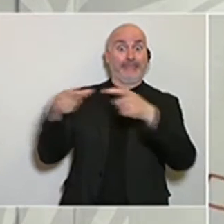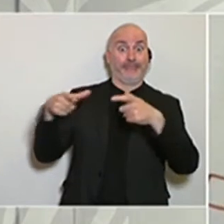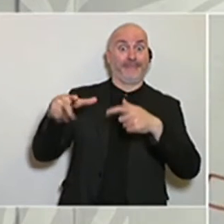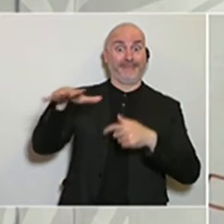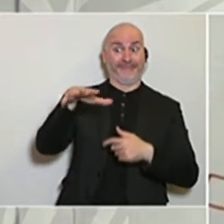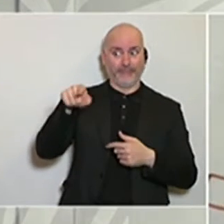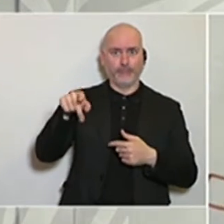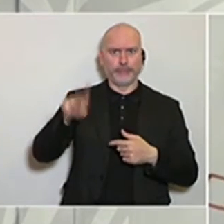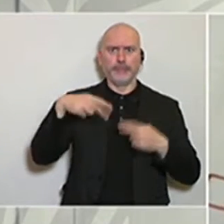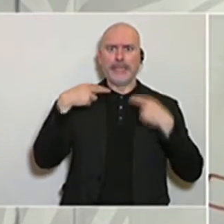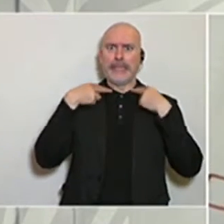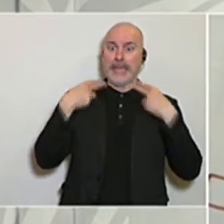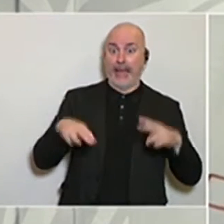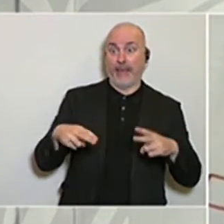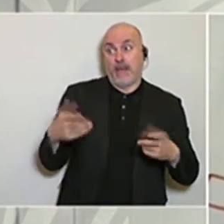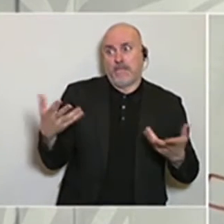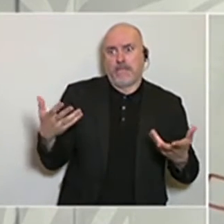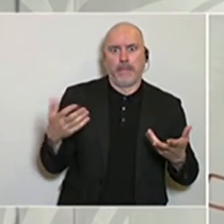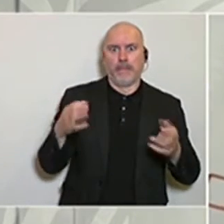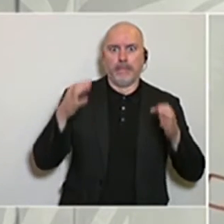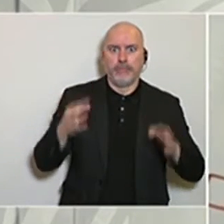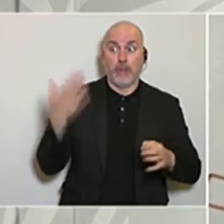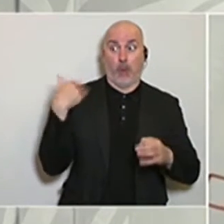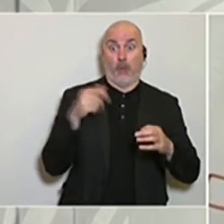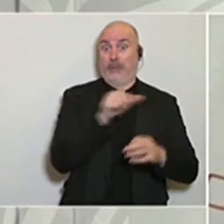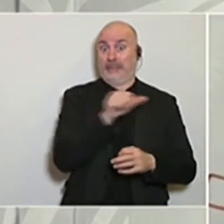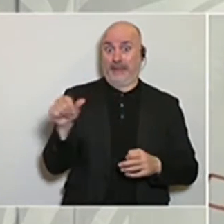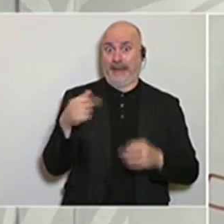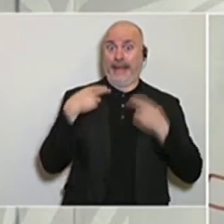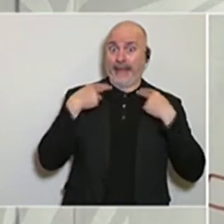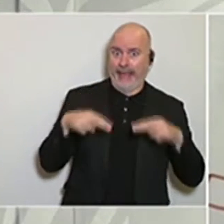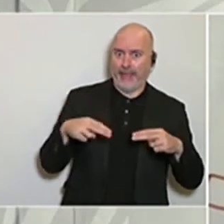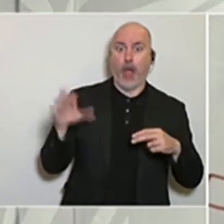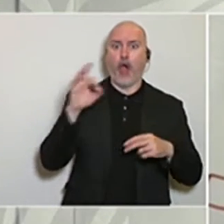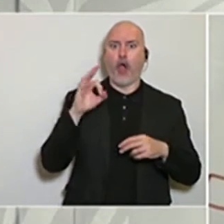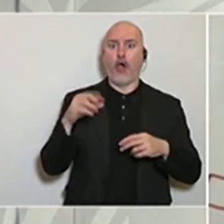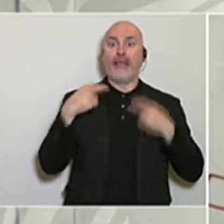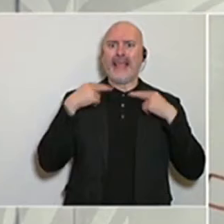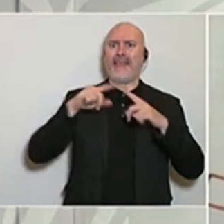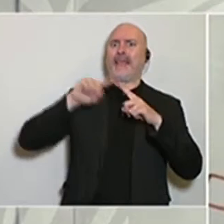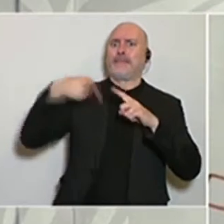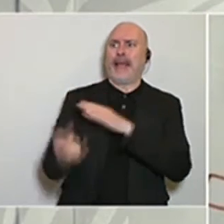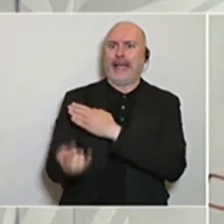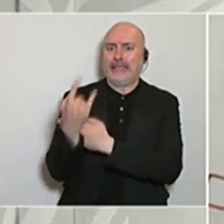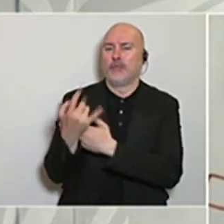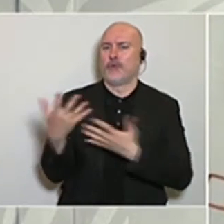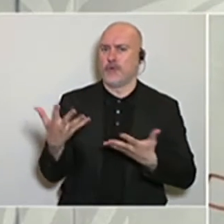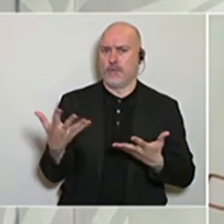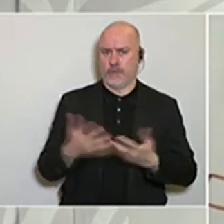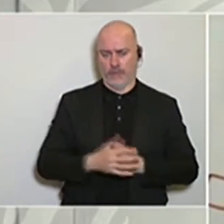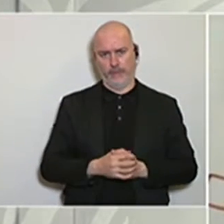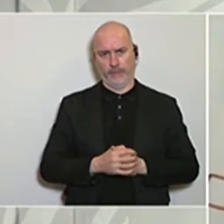o era Lleida aleshores, la setmana passada, o Lleida ha estat després. Gràcies.